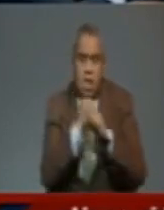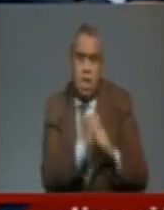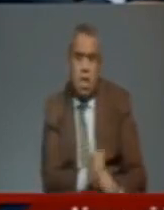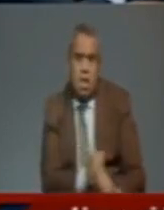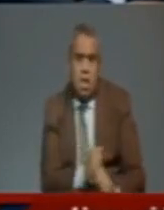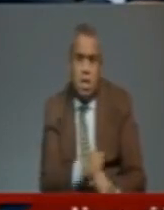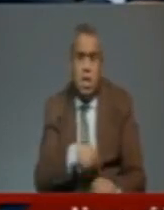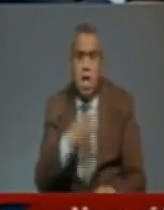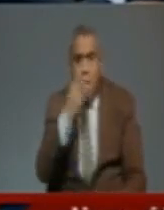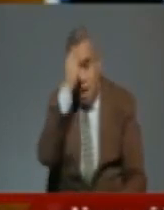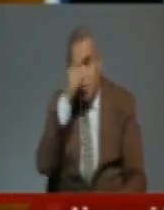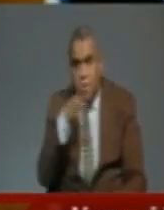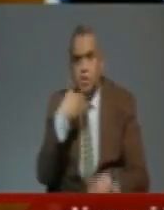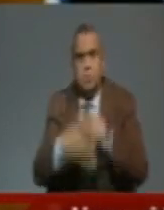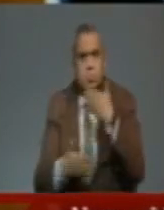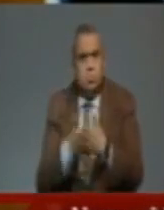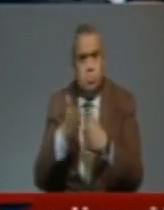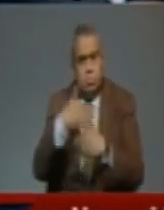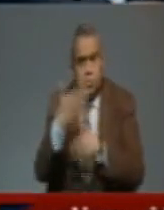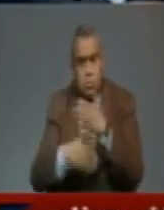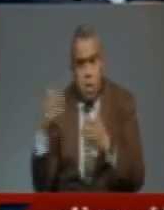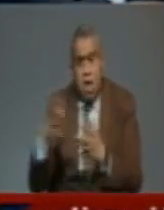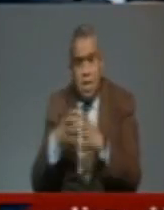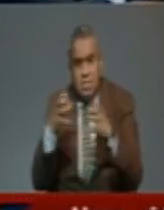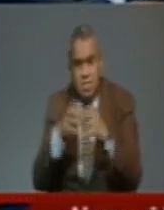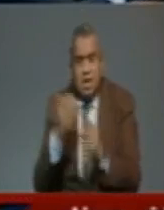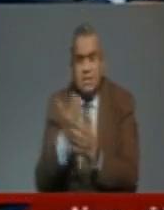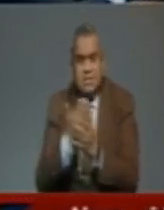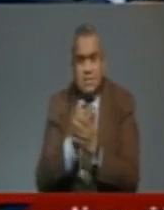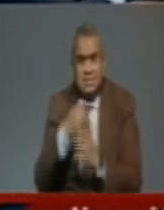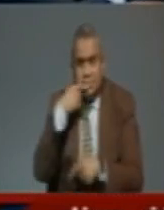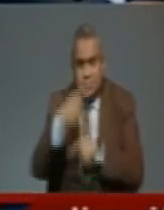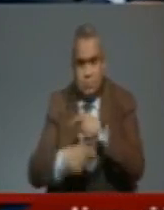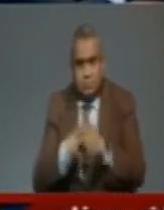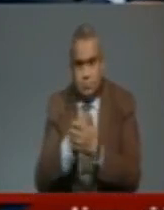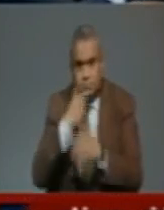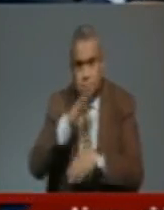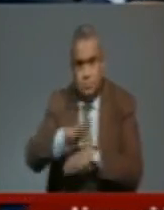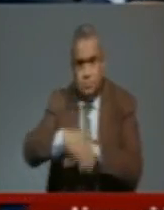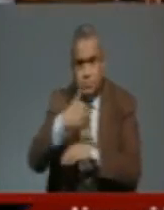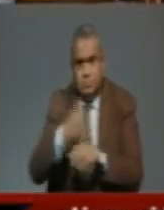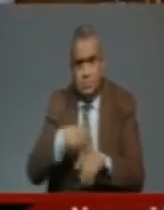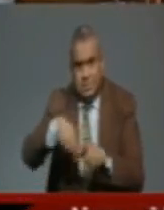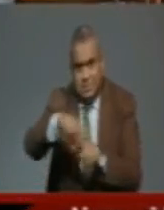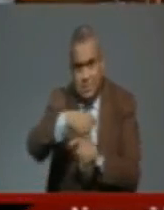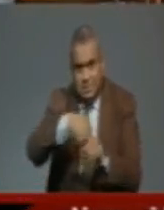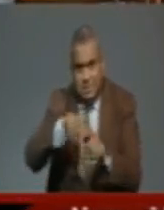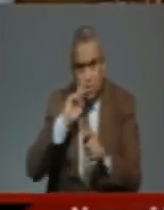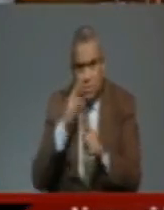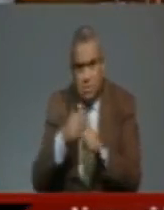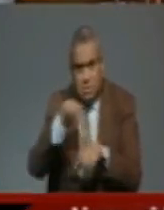الله، مش كده؟ ان شاء الله يا فندم. انا بقول الكلام دوت لان انتوا المفروض ان حضرتك المخطط بتاع المنطقه ديت واللي احنا كمان حطينا